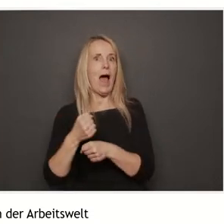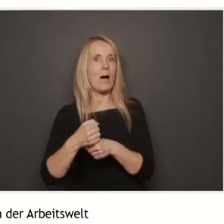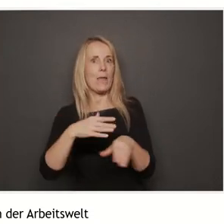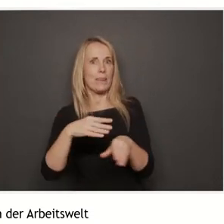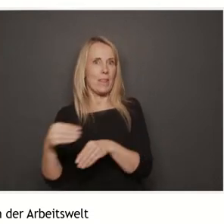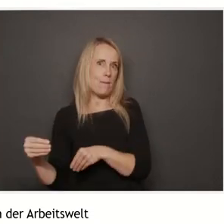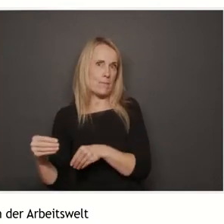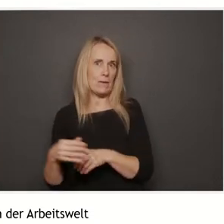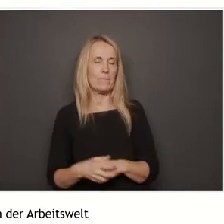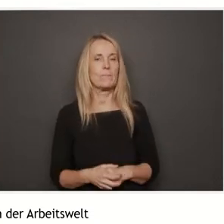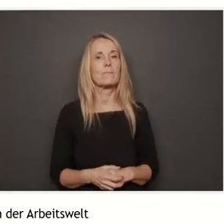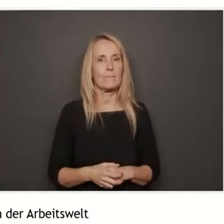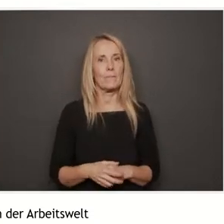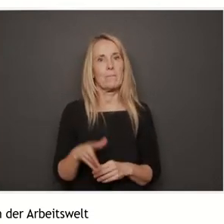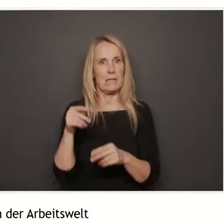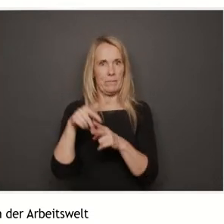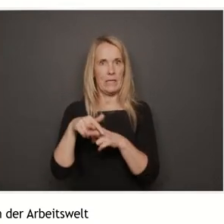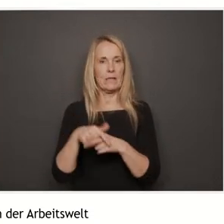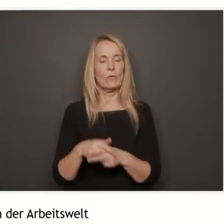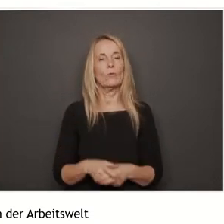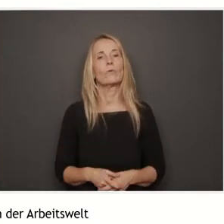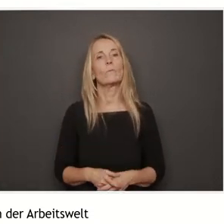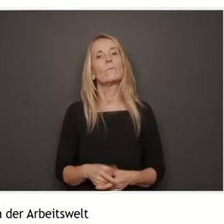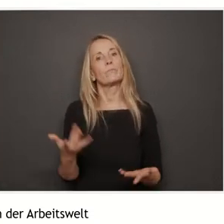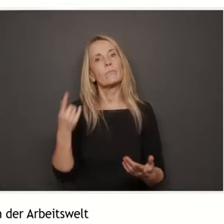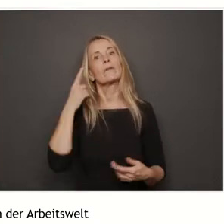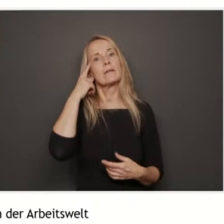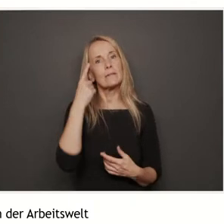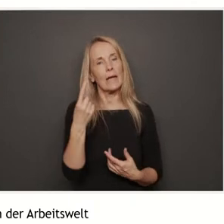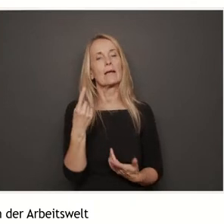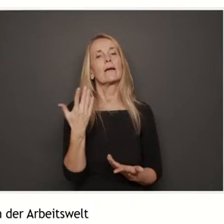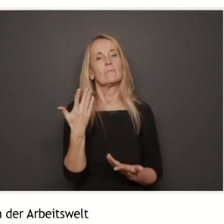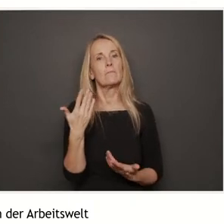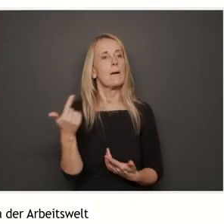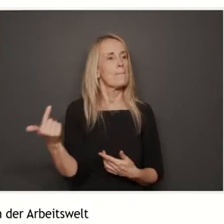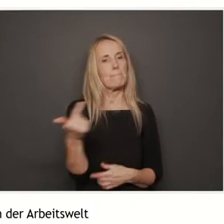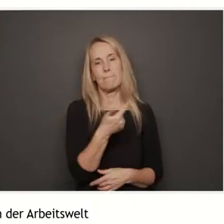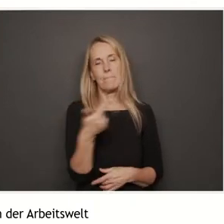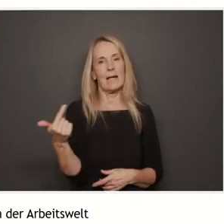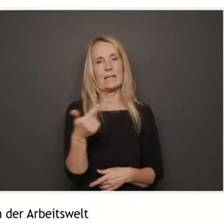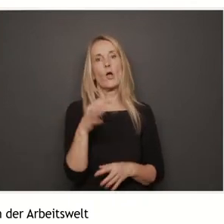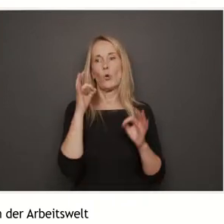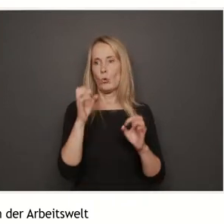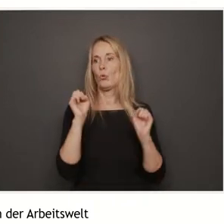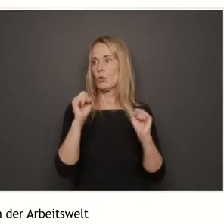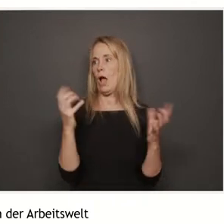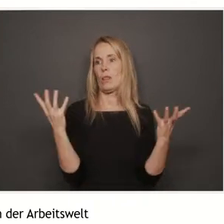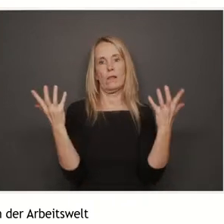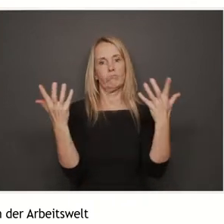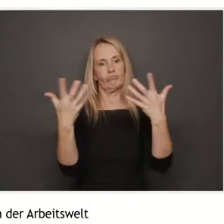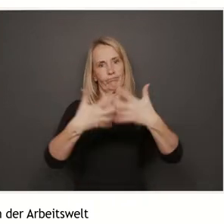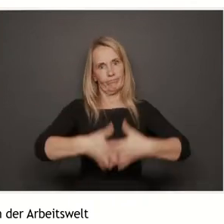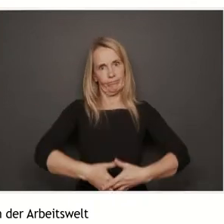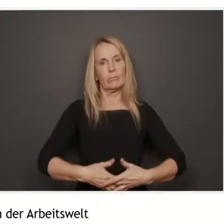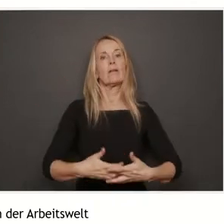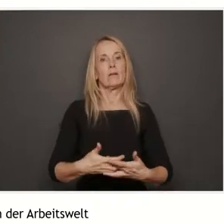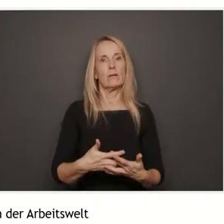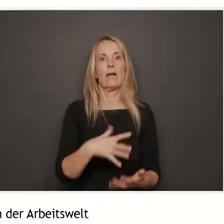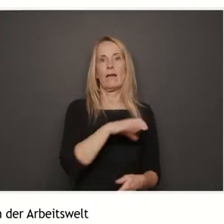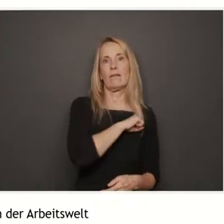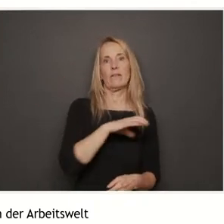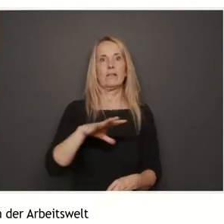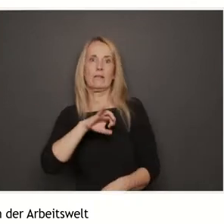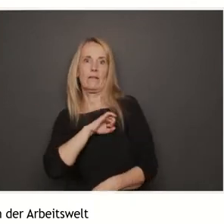und Arbeitnehmerinnen mit Behinderung. Ich denke, dass man beide sehr gut vereinen und eine